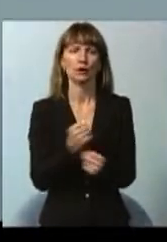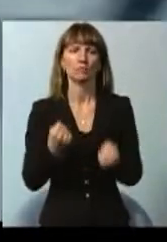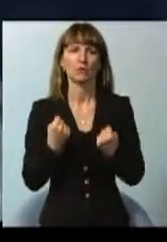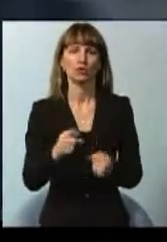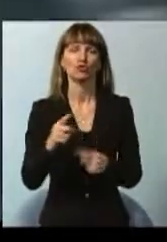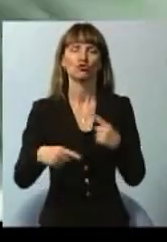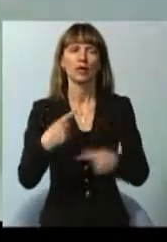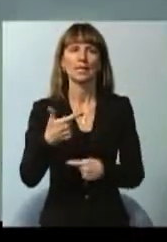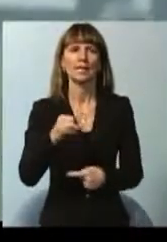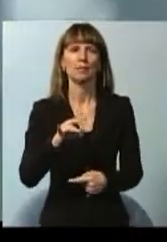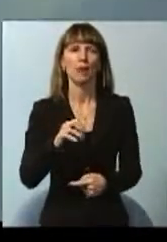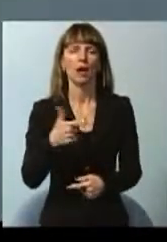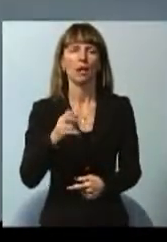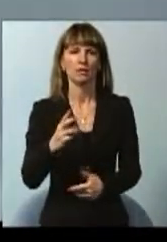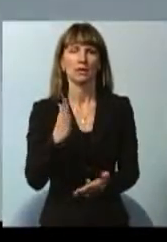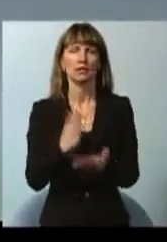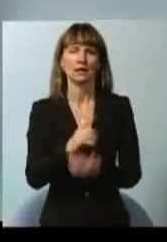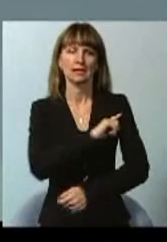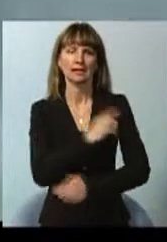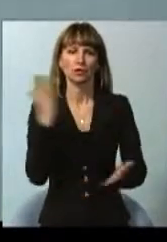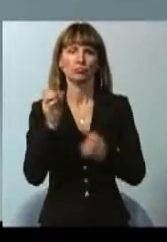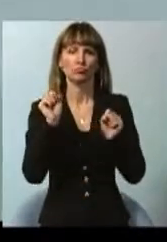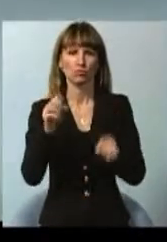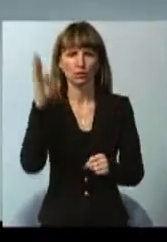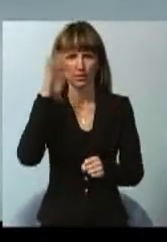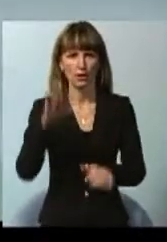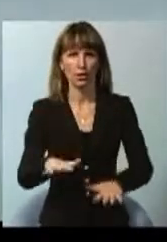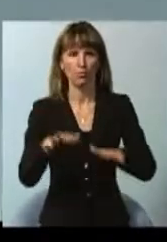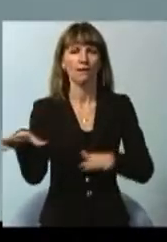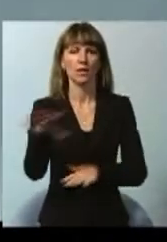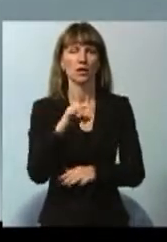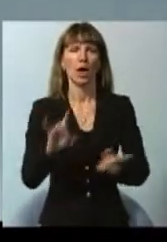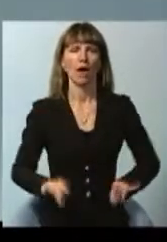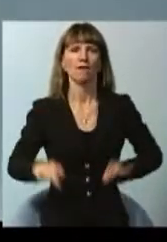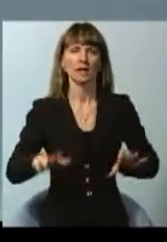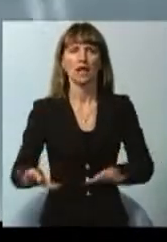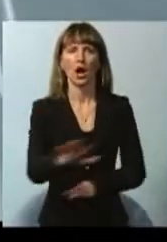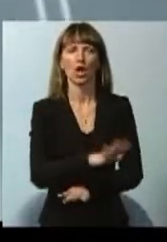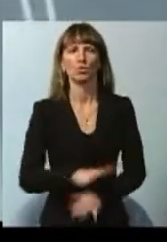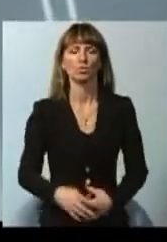Через гіпергани виникає шторм, який може затопити всю Австралію.